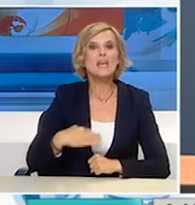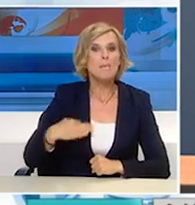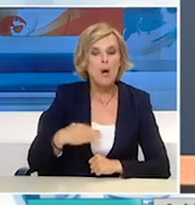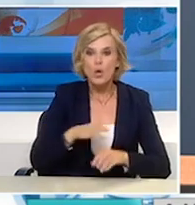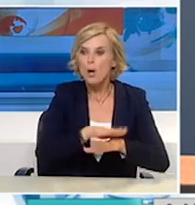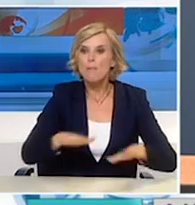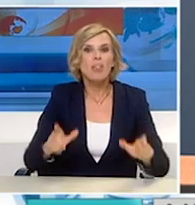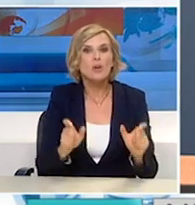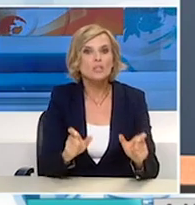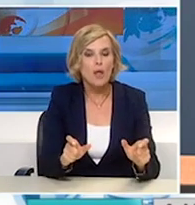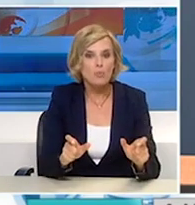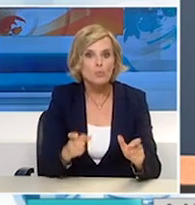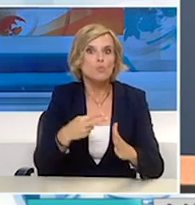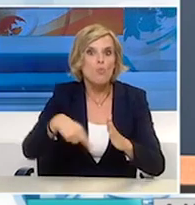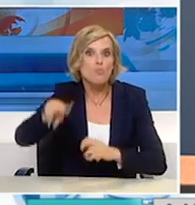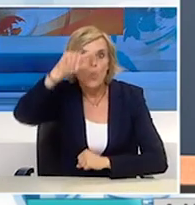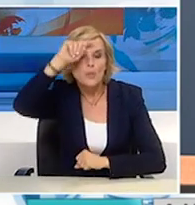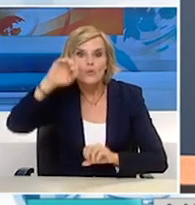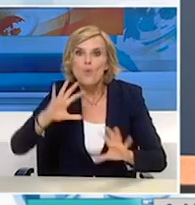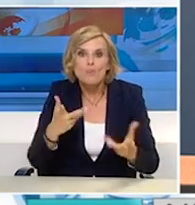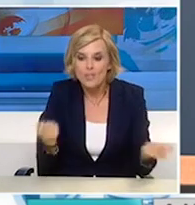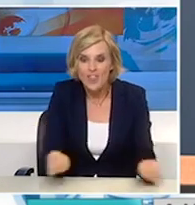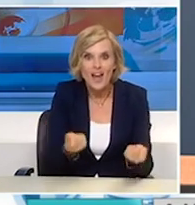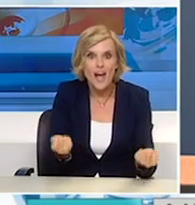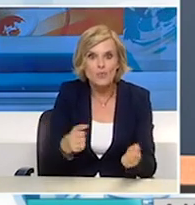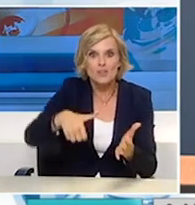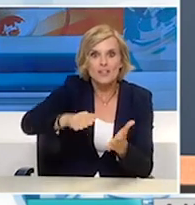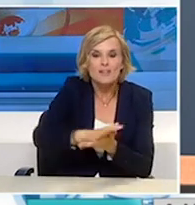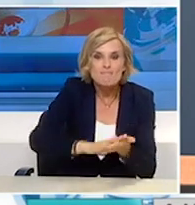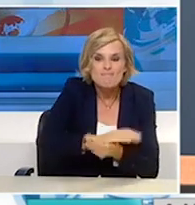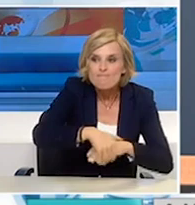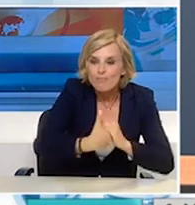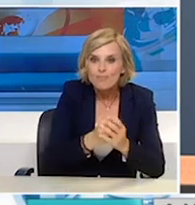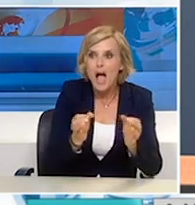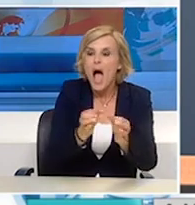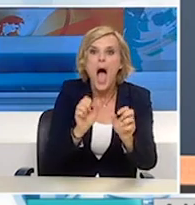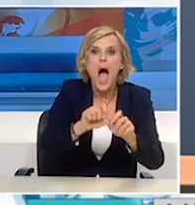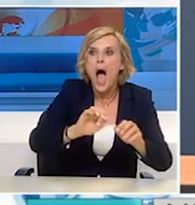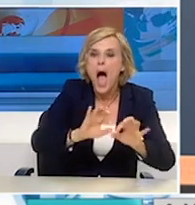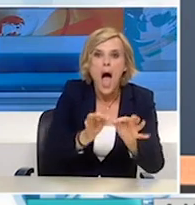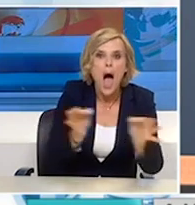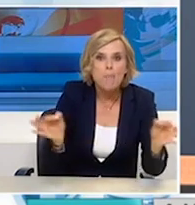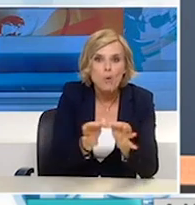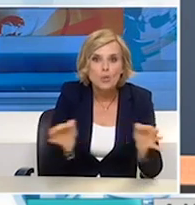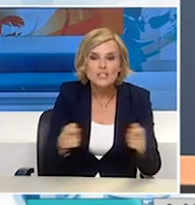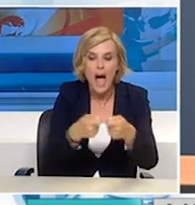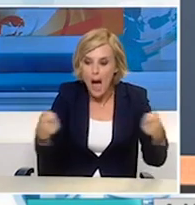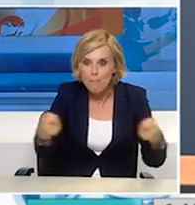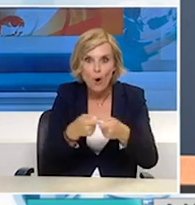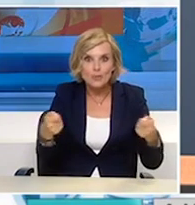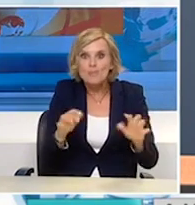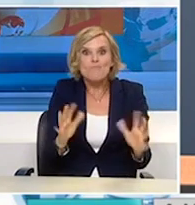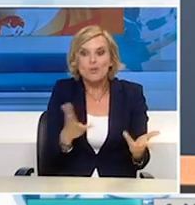σταθμούς είναι ακόμα πιο δύσκολα τα πράγματα. Εκεί είναι σαφές πως δεν είναι πρακτικά εφικτή η διατήρηση της απόστασης. Και